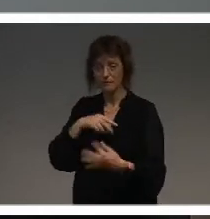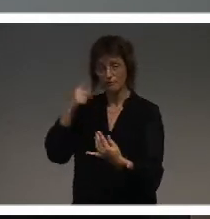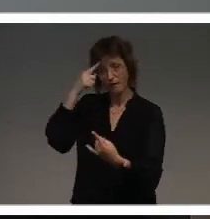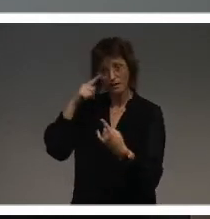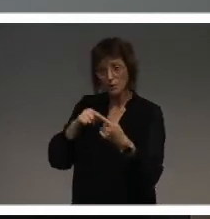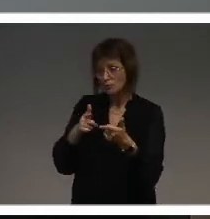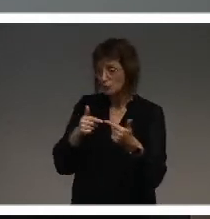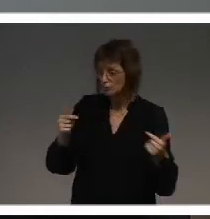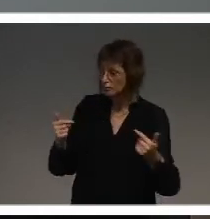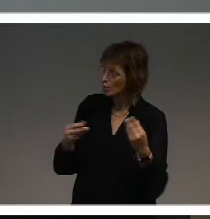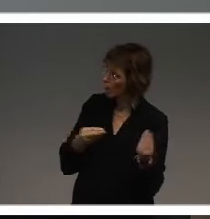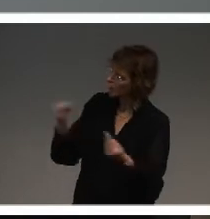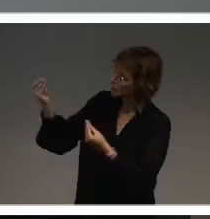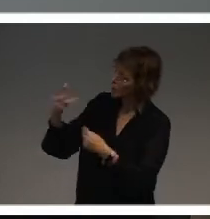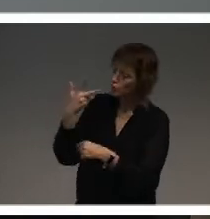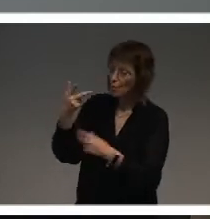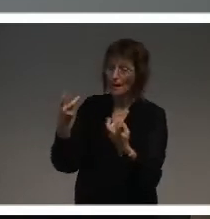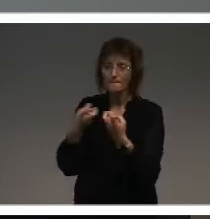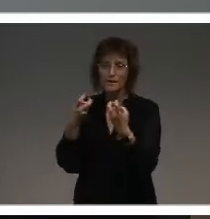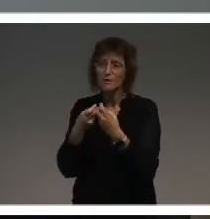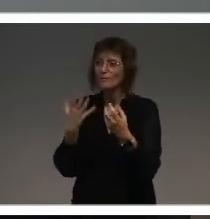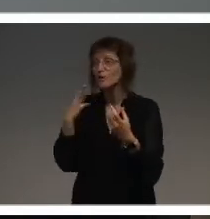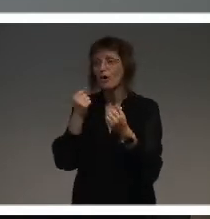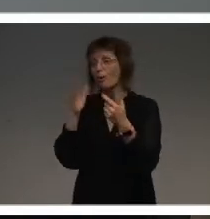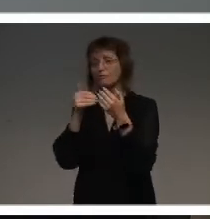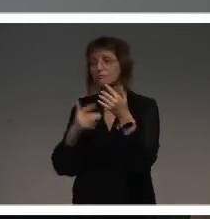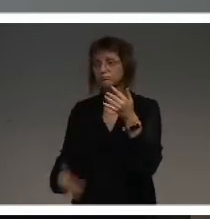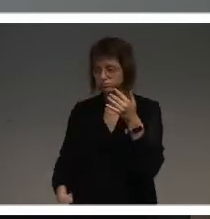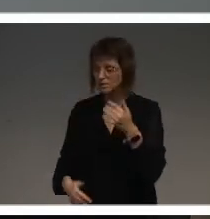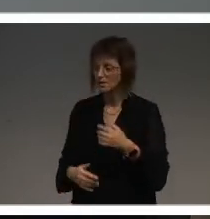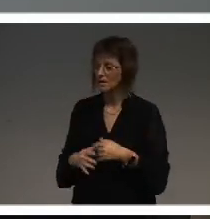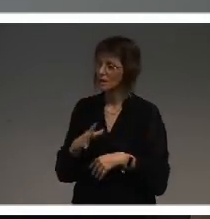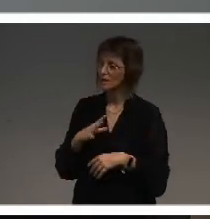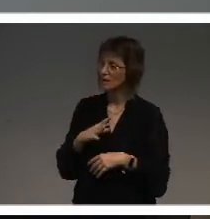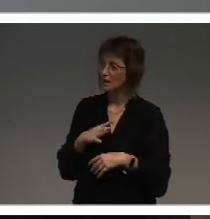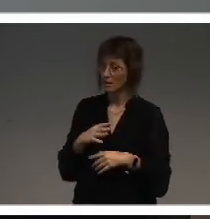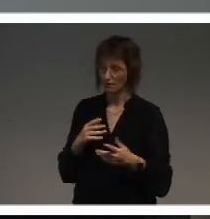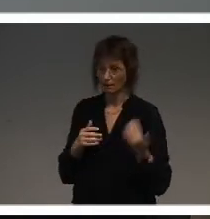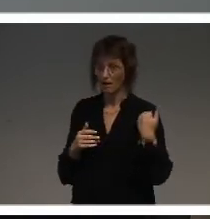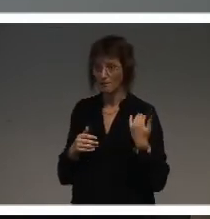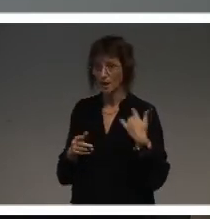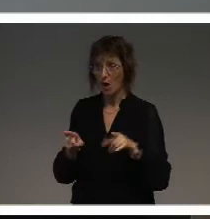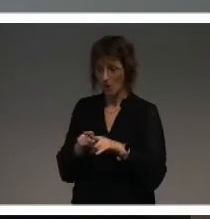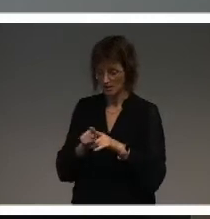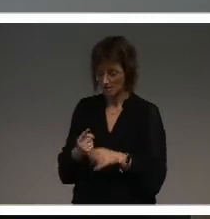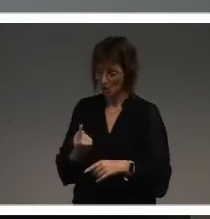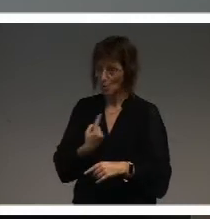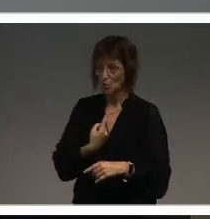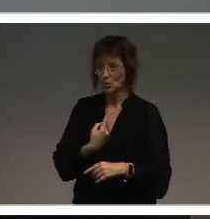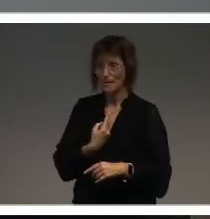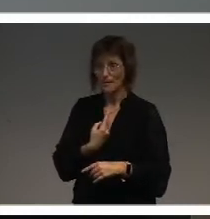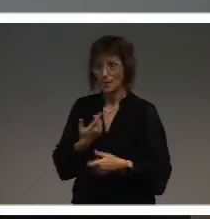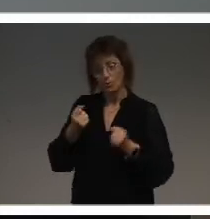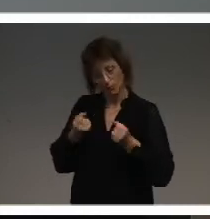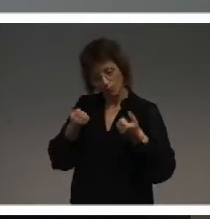Je vous en ai mis 3 exemples ici, mais il y en a bien d'autres. Et actuellement, on a un certain nombre de saisines. On peut aussi s'autosaisir. Le directeur général de l'ANSES a